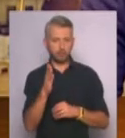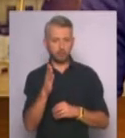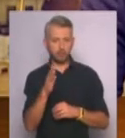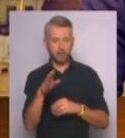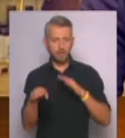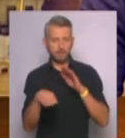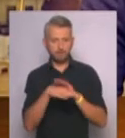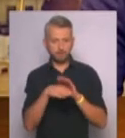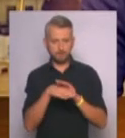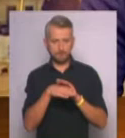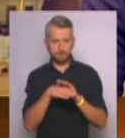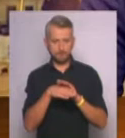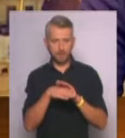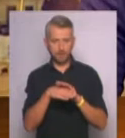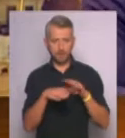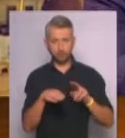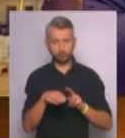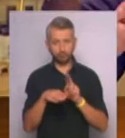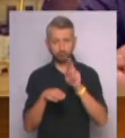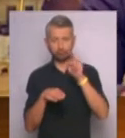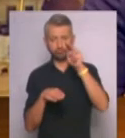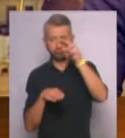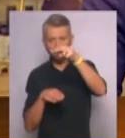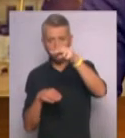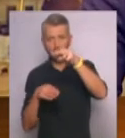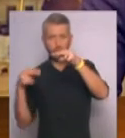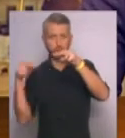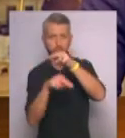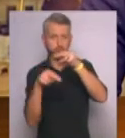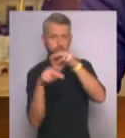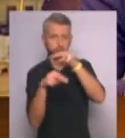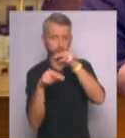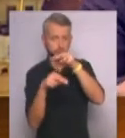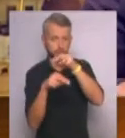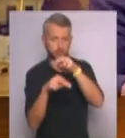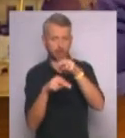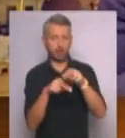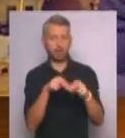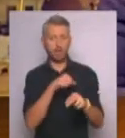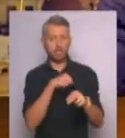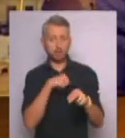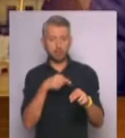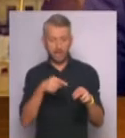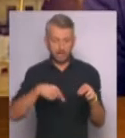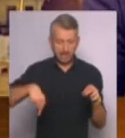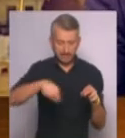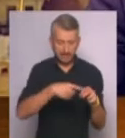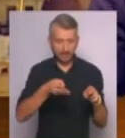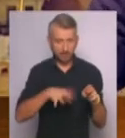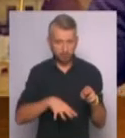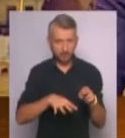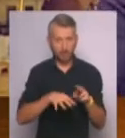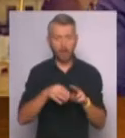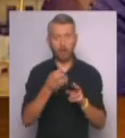під багаторівневою розв'язкою, тобто під естакадою. Вона має тобто саме кільце залишиться, а через кільце